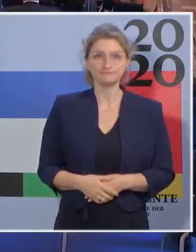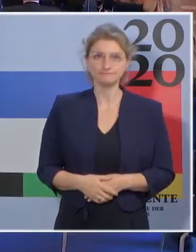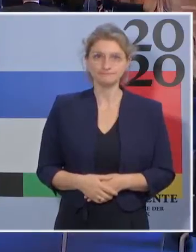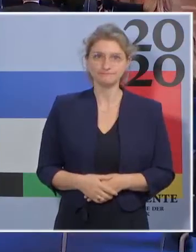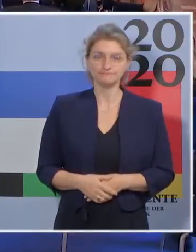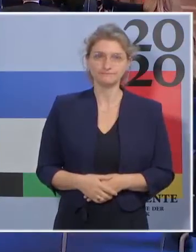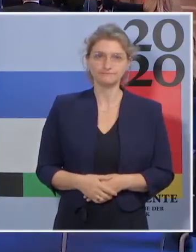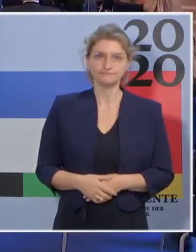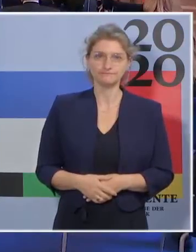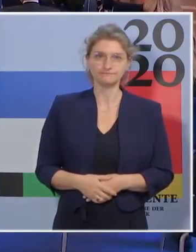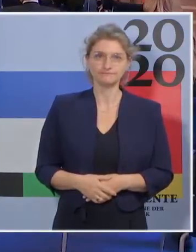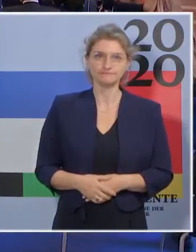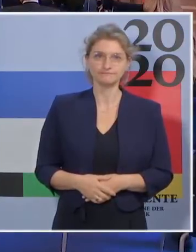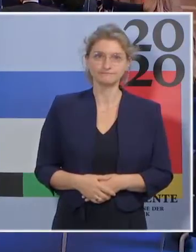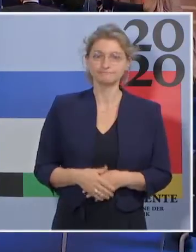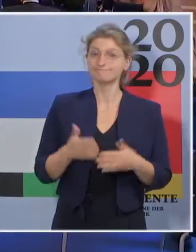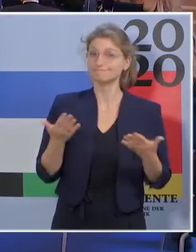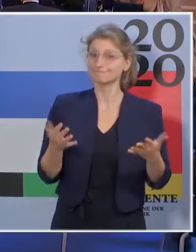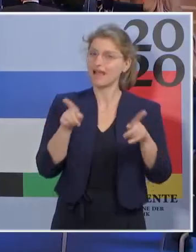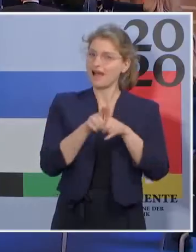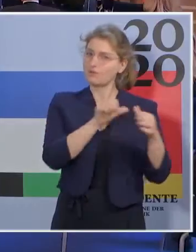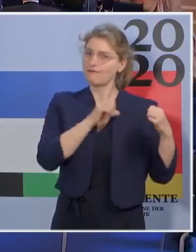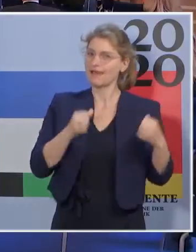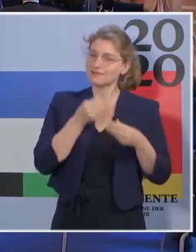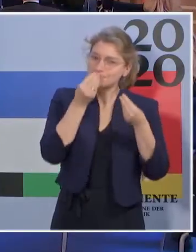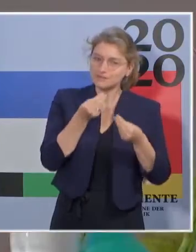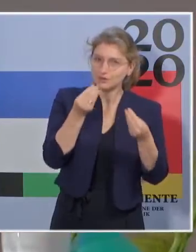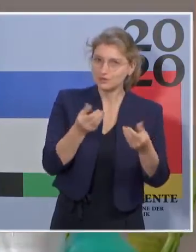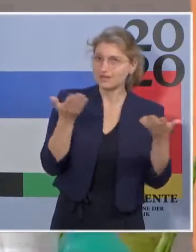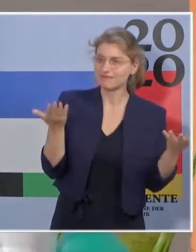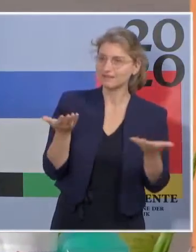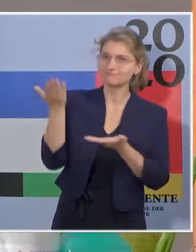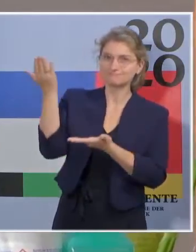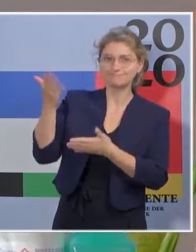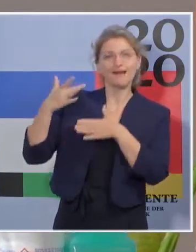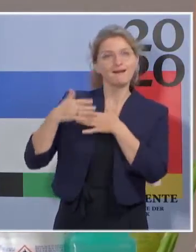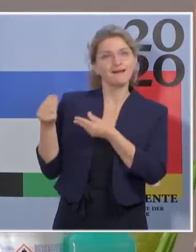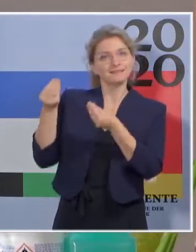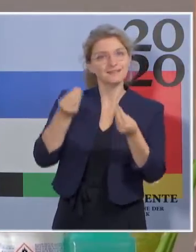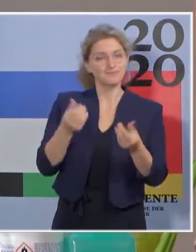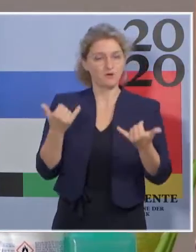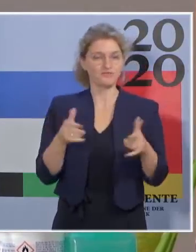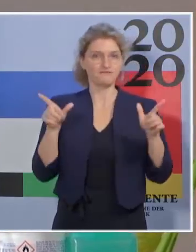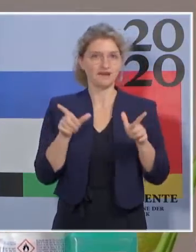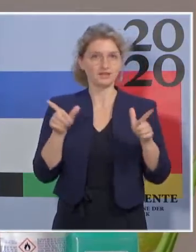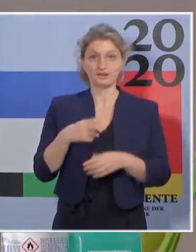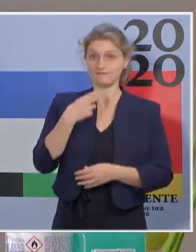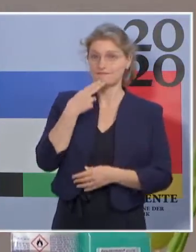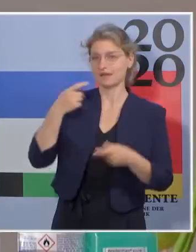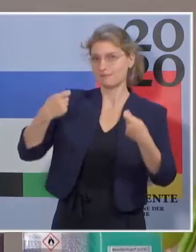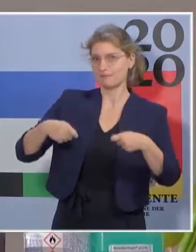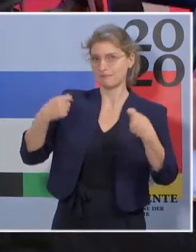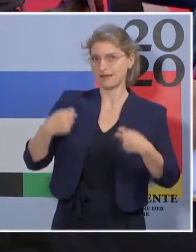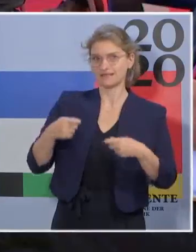Herzlich begrüßen, meine Damen und Herren, darf ich zunächst die Gastgeber der heutigen Veranstaltung, den Präsidenten des Nationalrates,